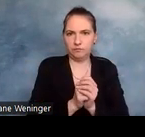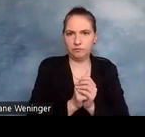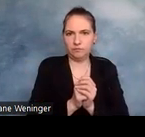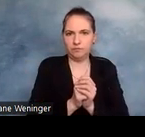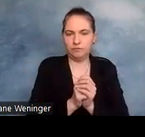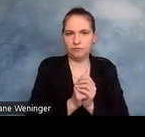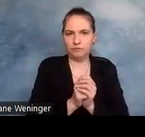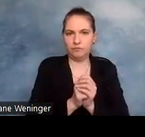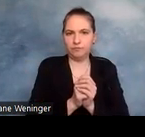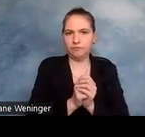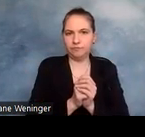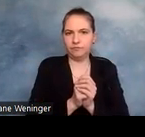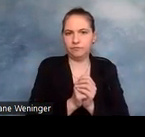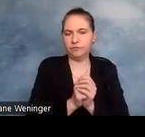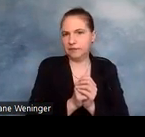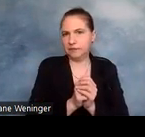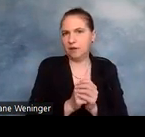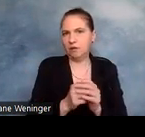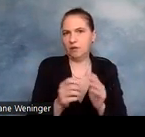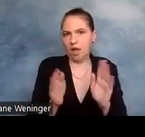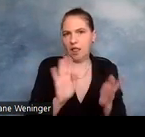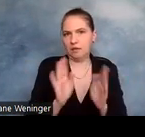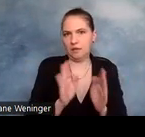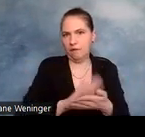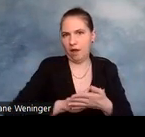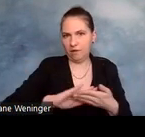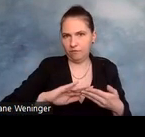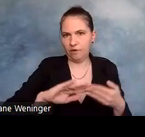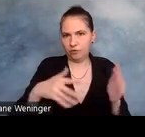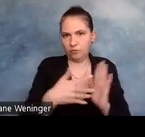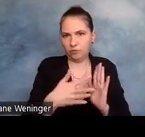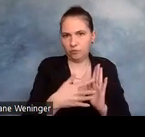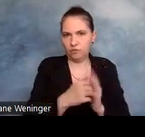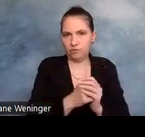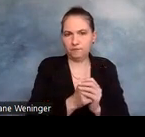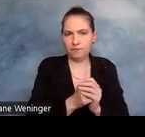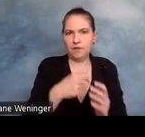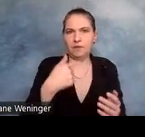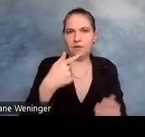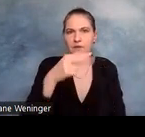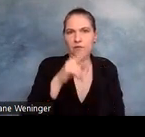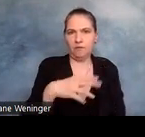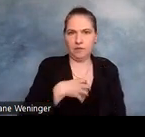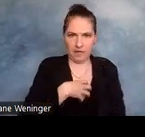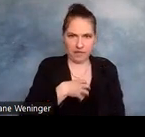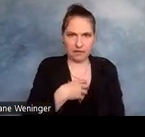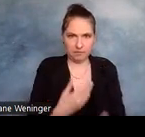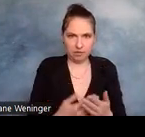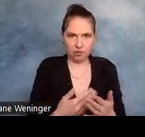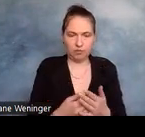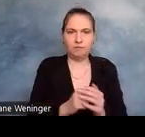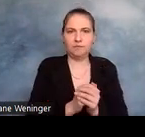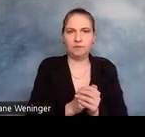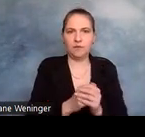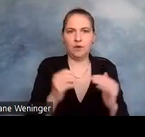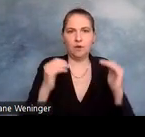drum, relativ einfach zum Prüfen. Gehen wir mal auf die Seite von der TU Dresden. Ich lasse das Bookmarklet, das ich